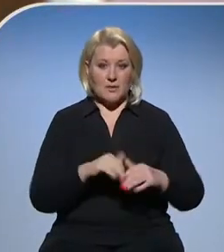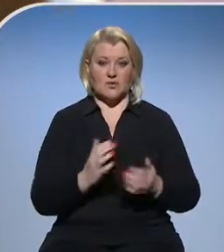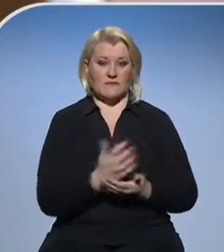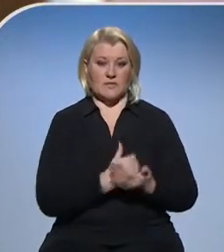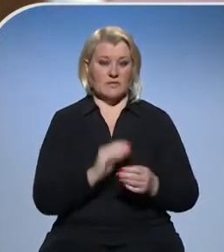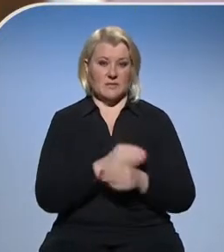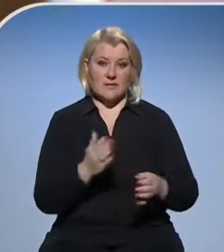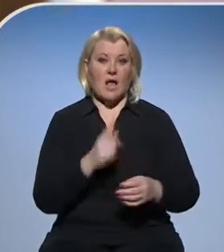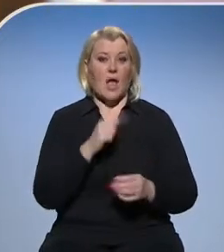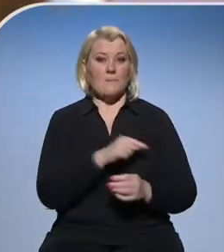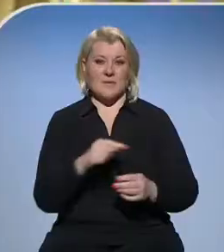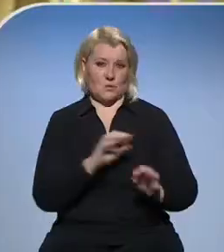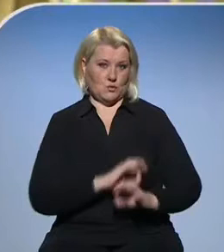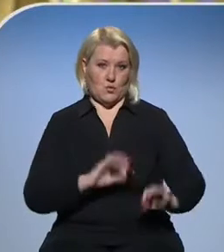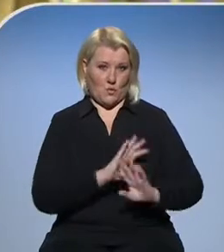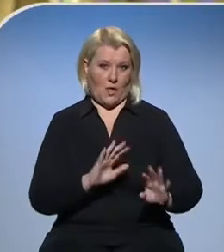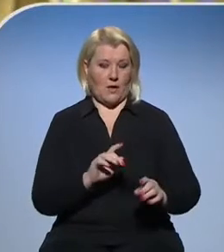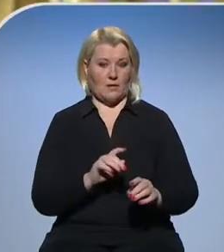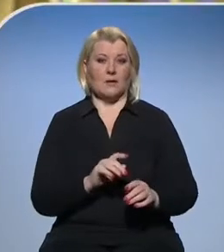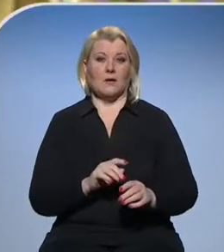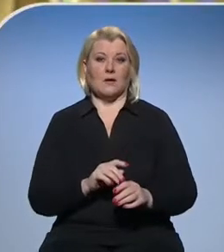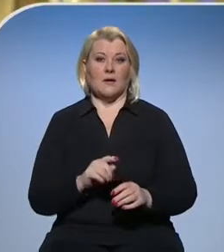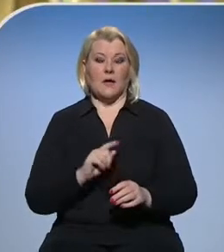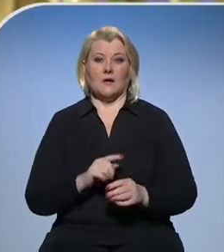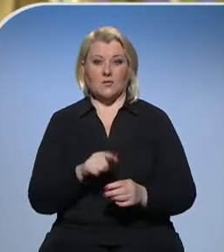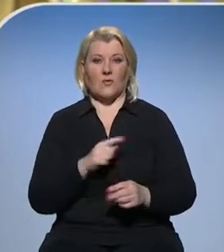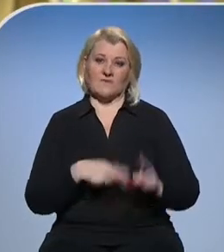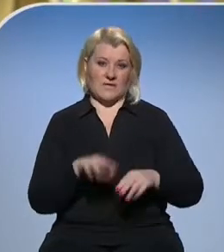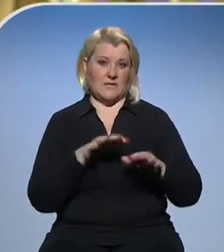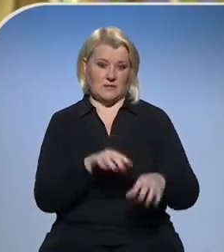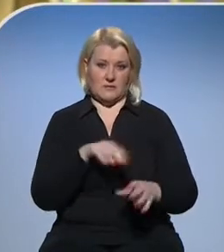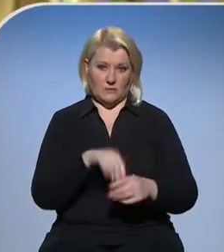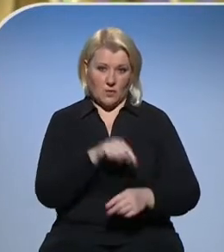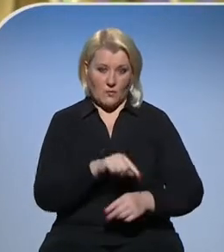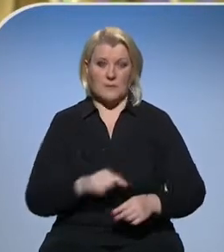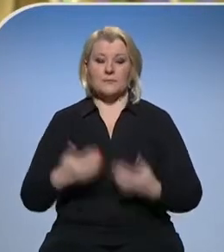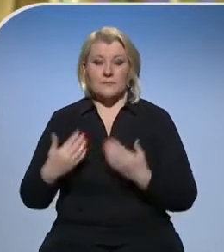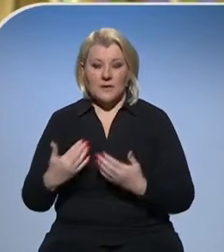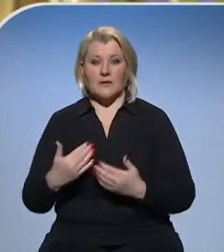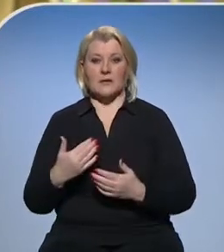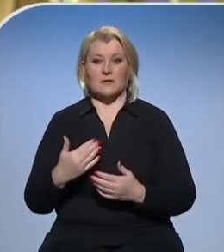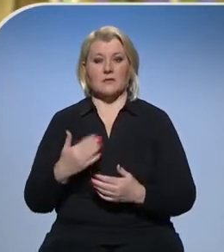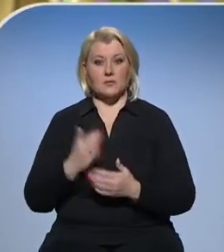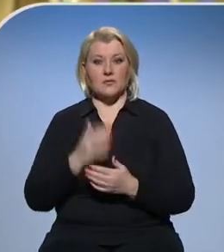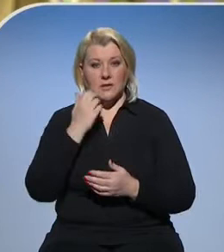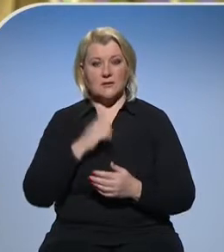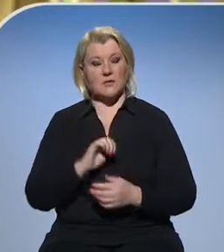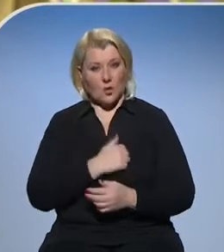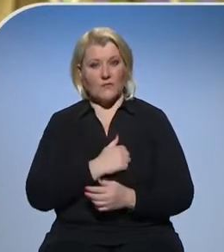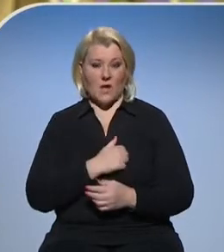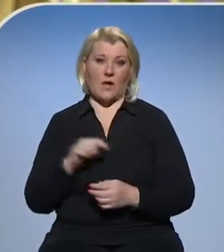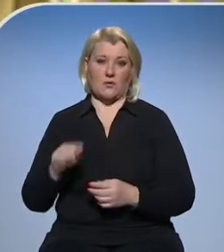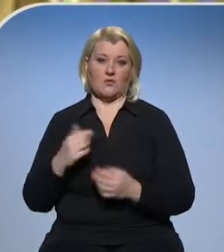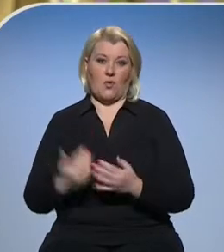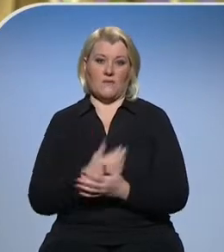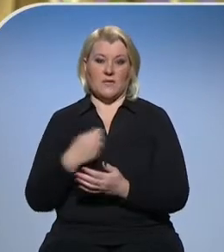ale také nepůjdeme do mínusu. To je ten bezpečný. To je ten bezpečný, tam je většina lidí. A teďka už pomalinku se začínají lidi odvažovat